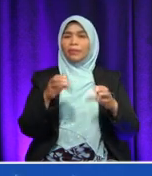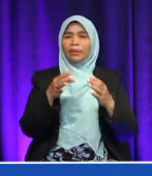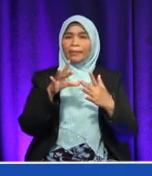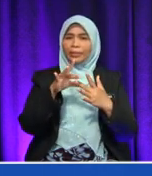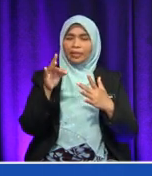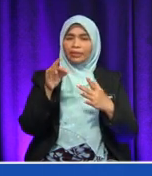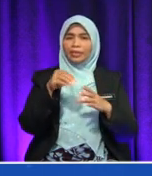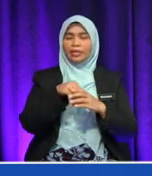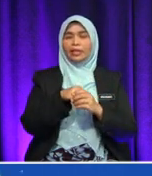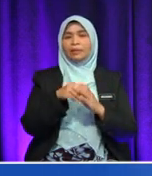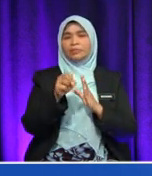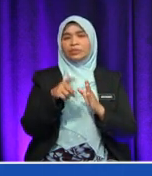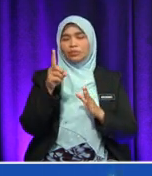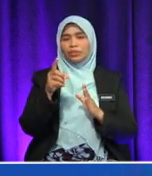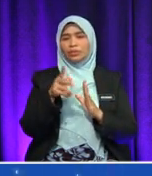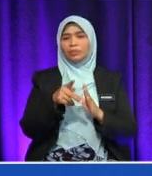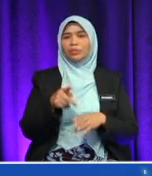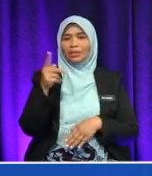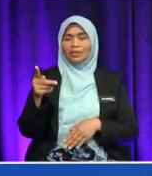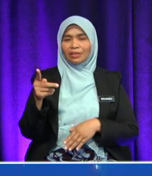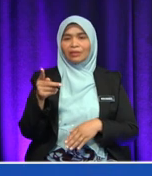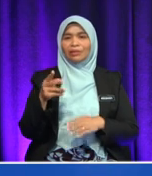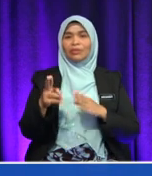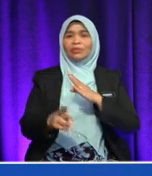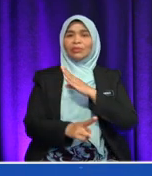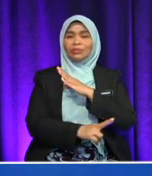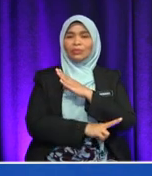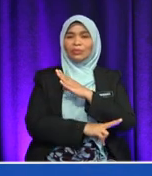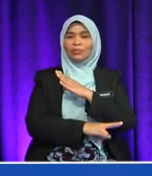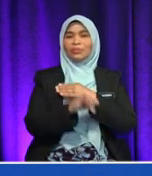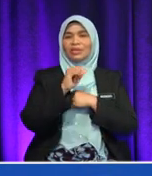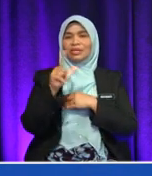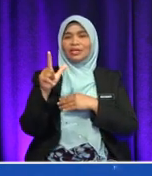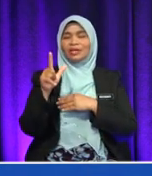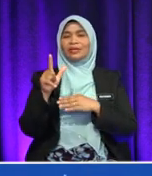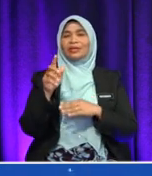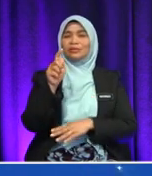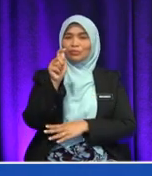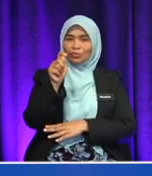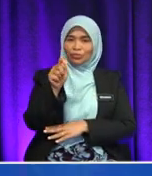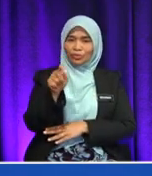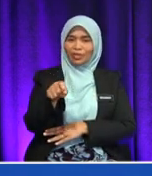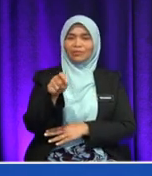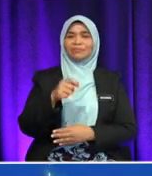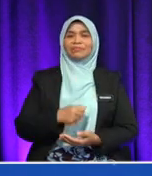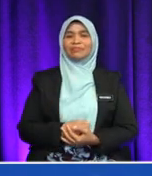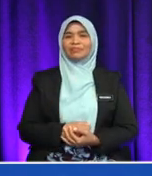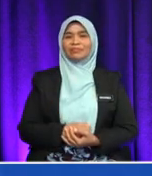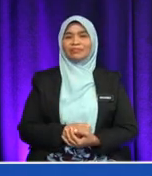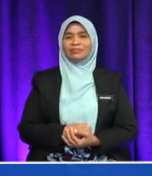hukumnya adalah wajib hukumnya adalah sunnah hukumnya adalah sunnah